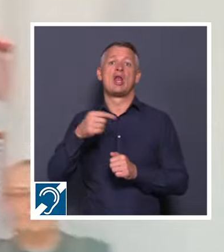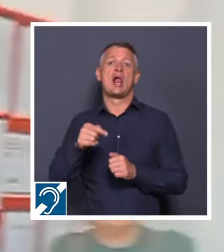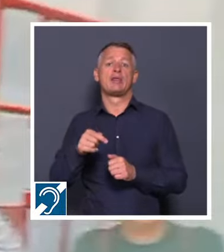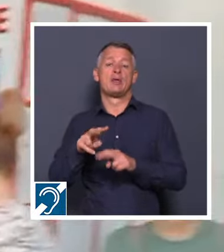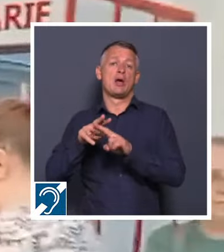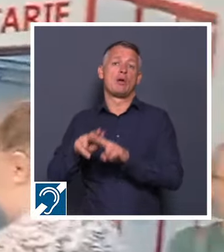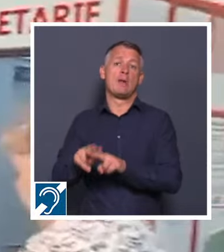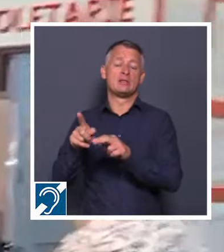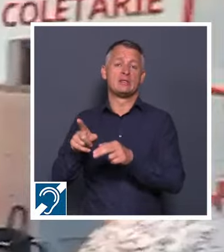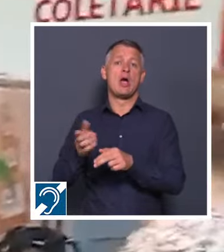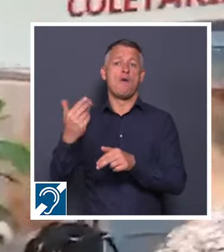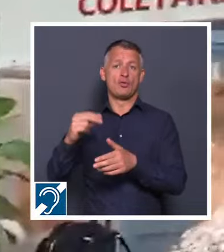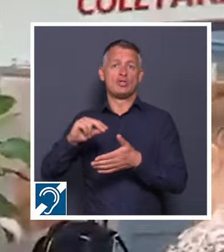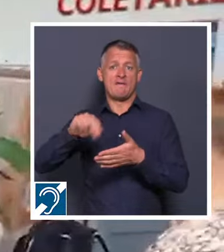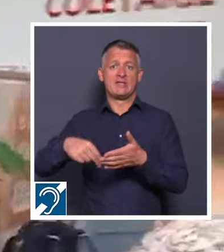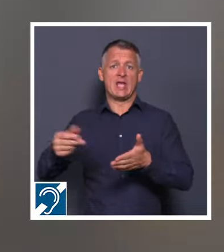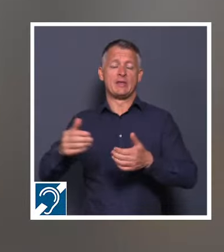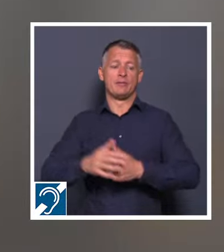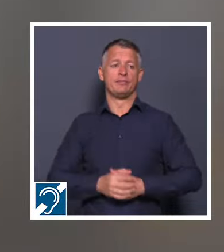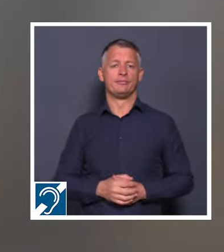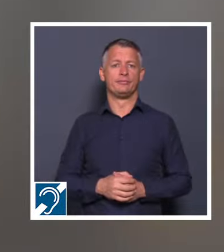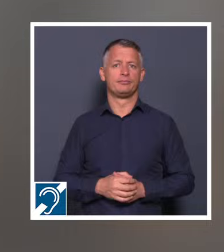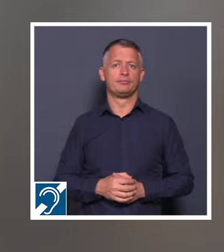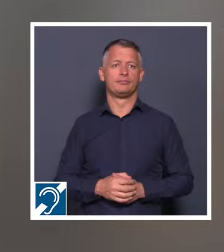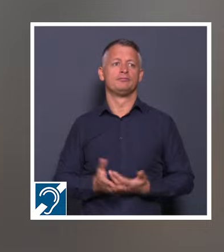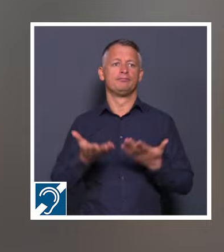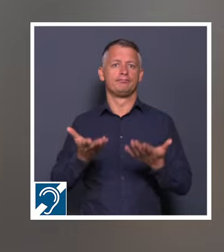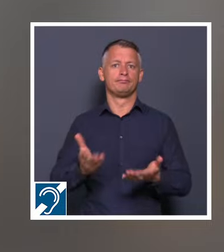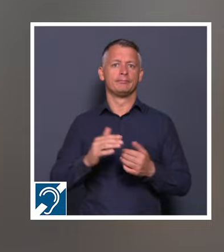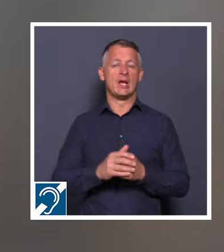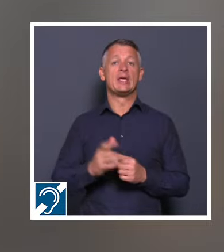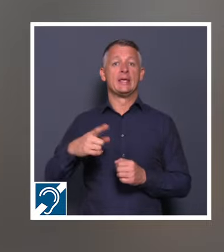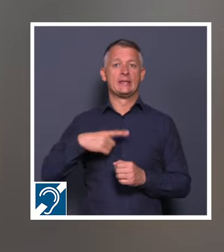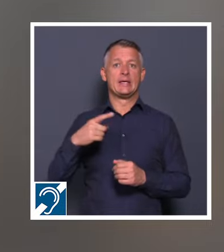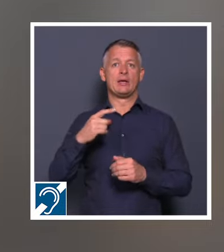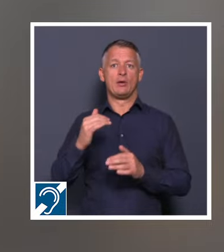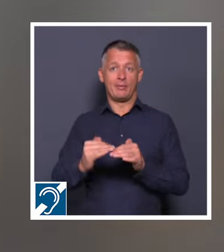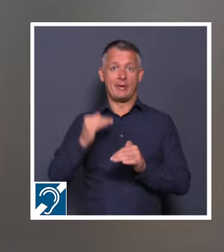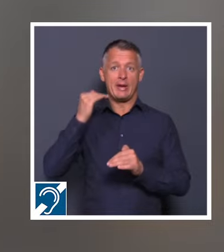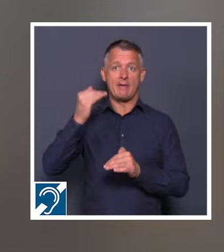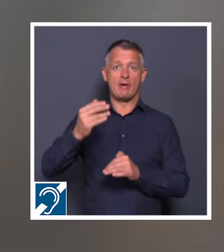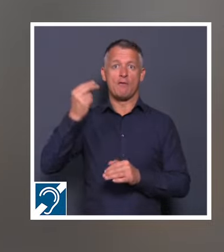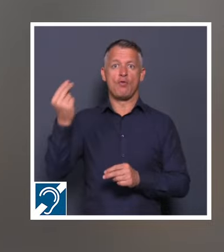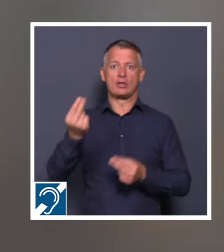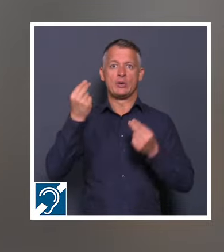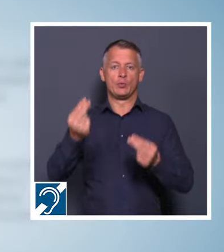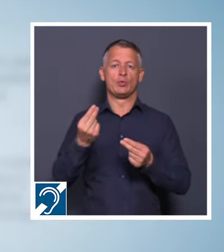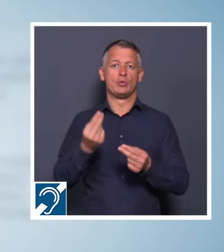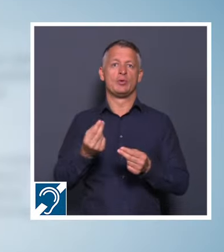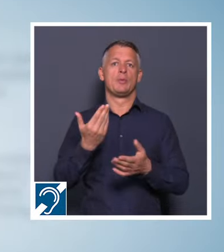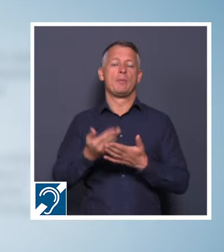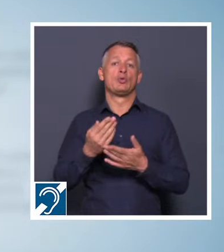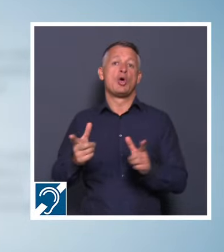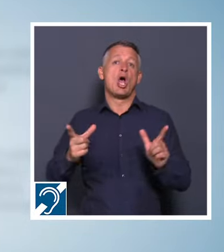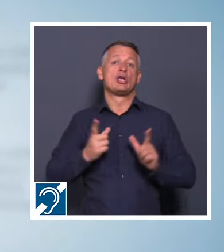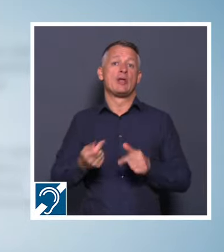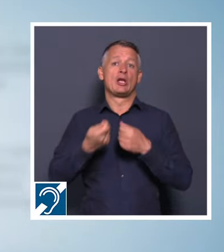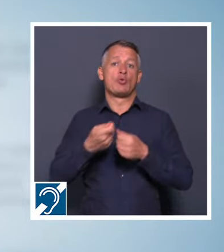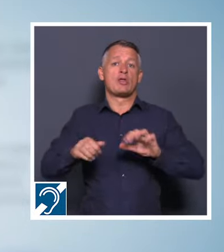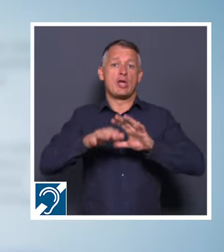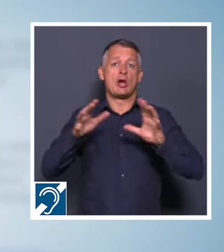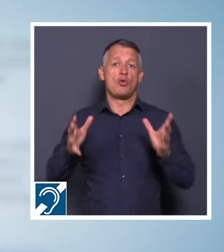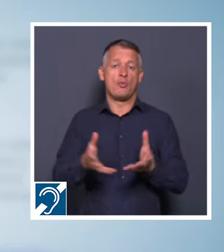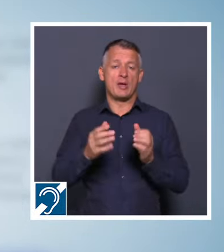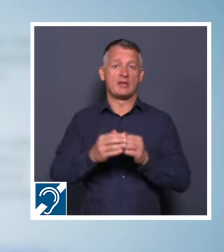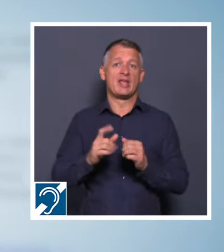decizii avizate. Deci este un grad foarte bun pentru industrie, pentru așteptările tuturor,